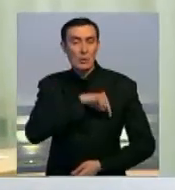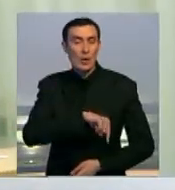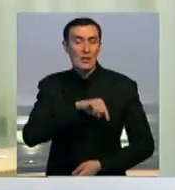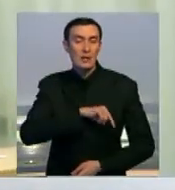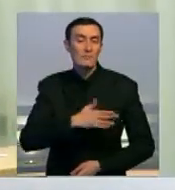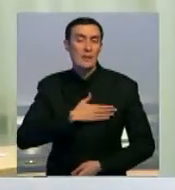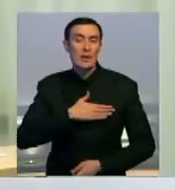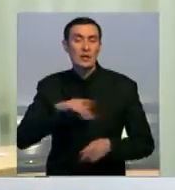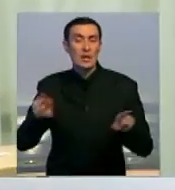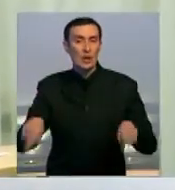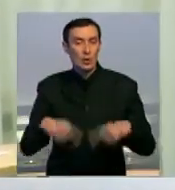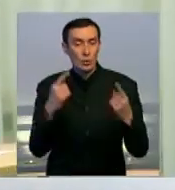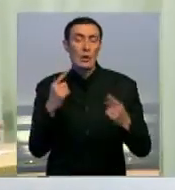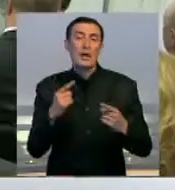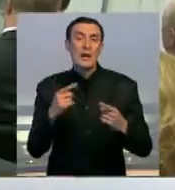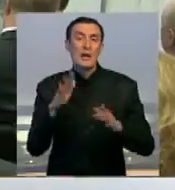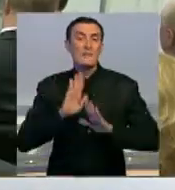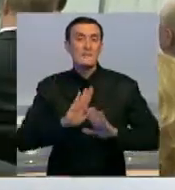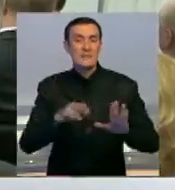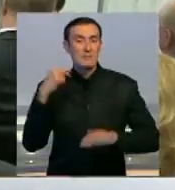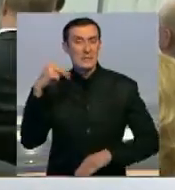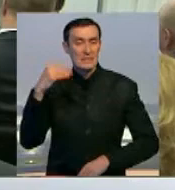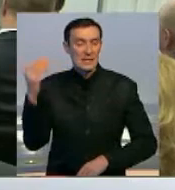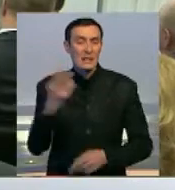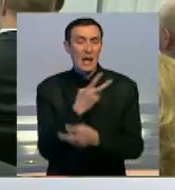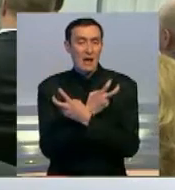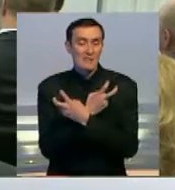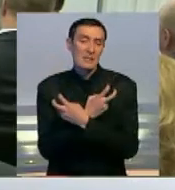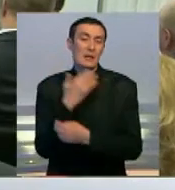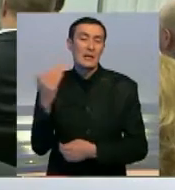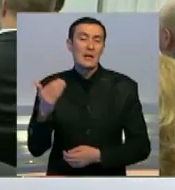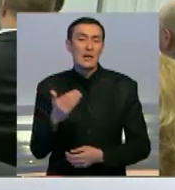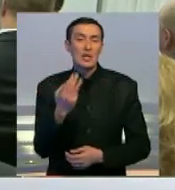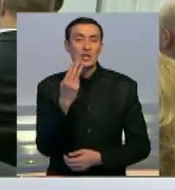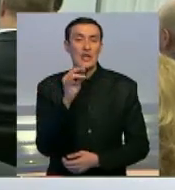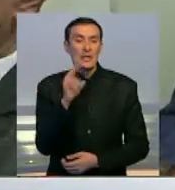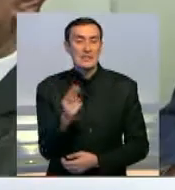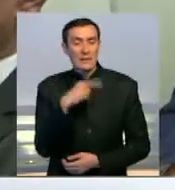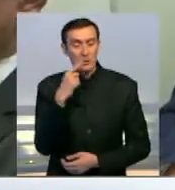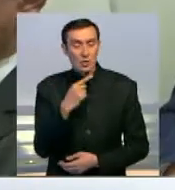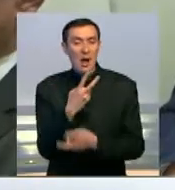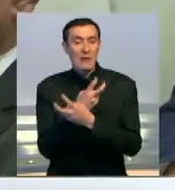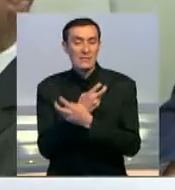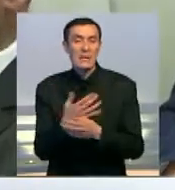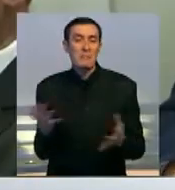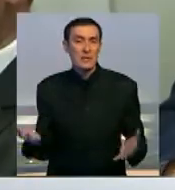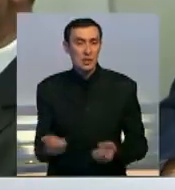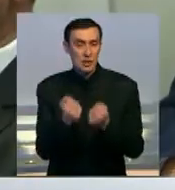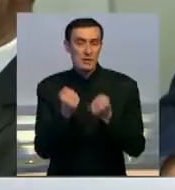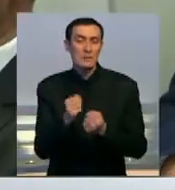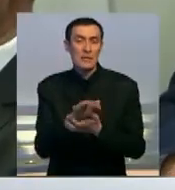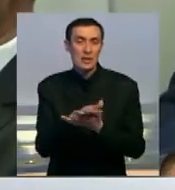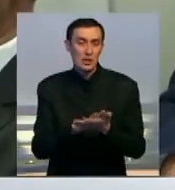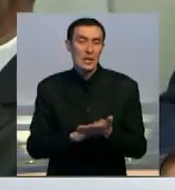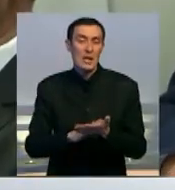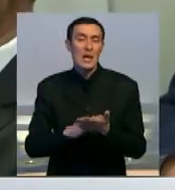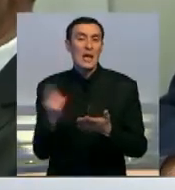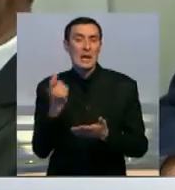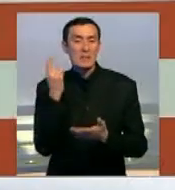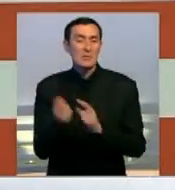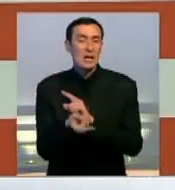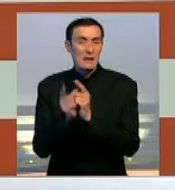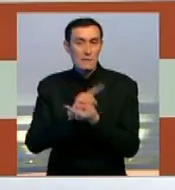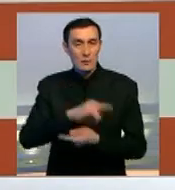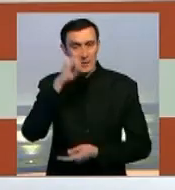Жангару. Вице-президент экономической палаты Австрии Рихард Шенц отметил, что Австрия поддерживает дальнейшее проведение социально-экономических